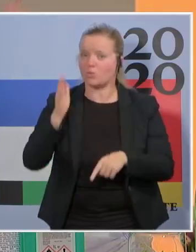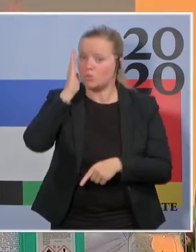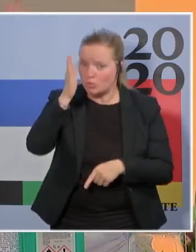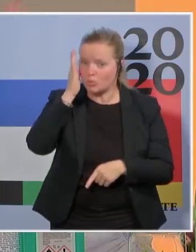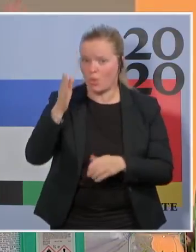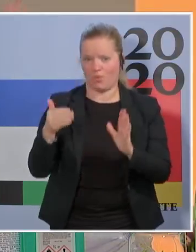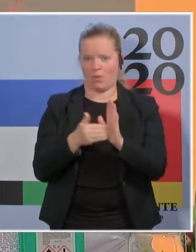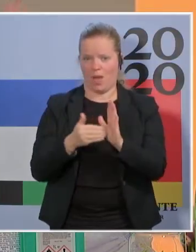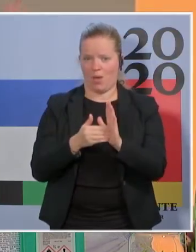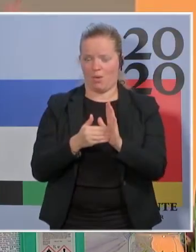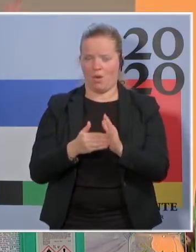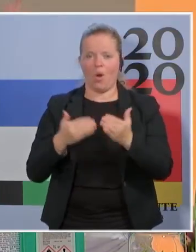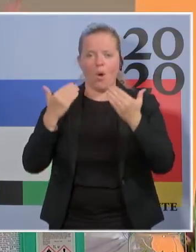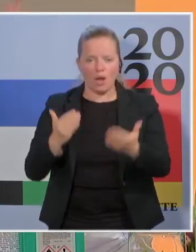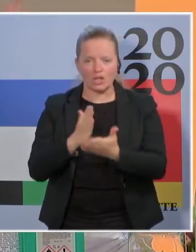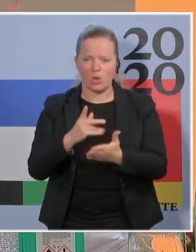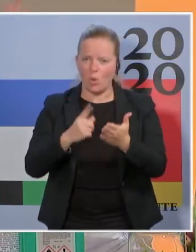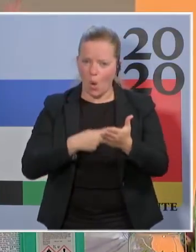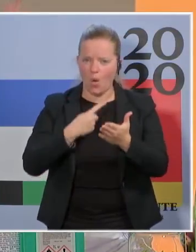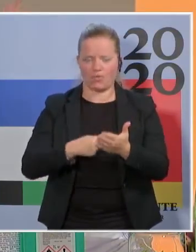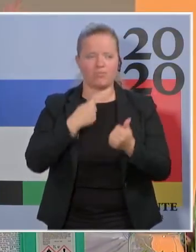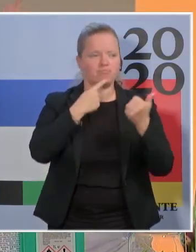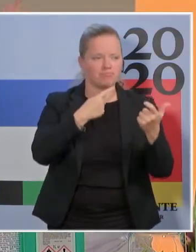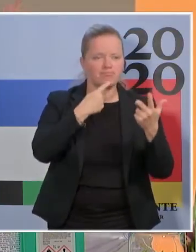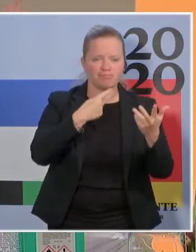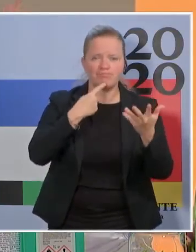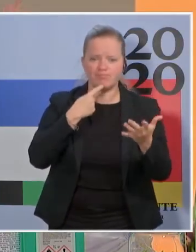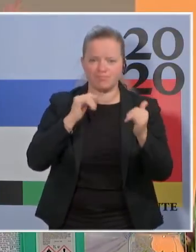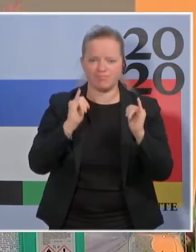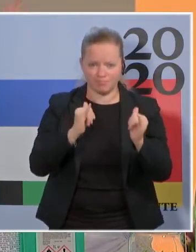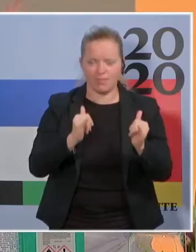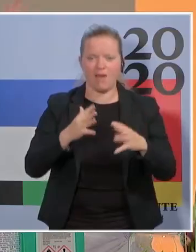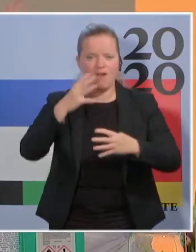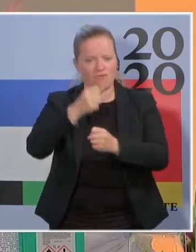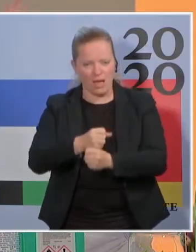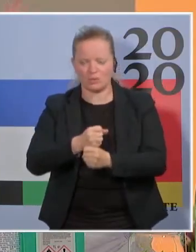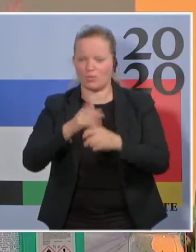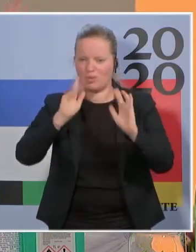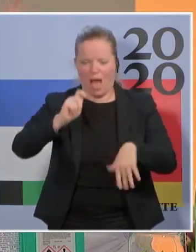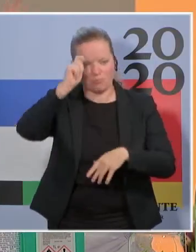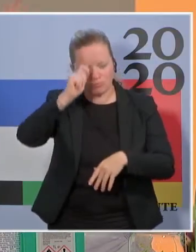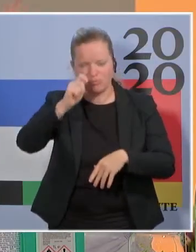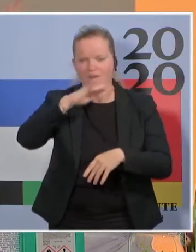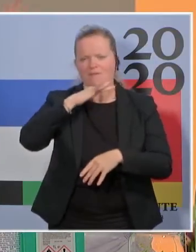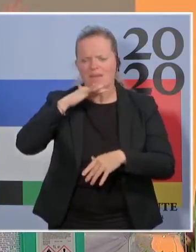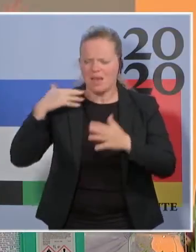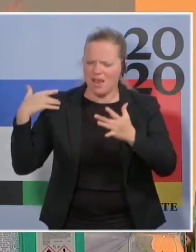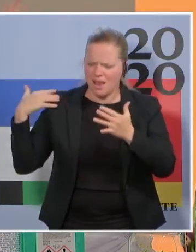Und das ist schon heute oftmals angesprochen worden, was die Verfassung alles in all diesen